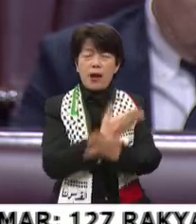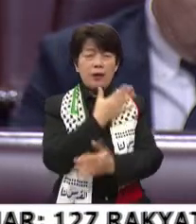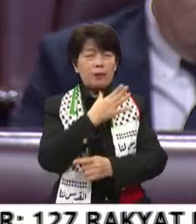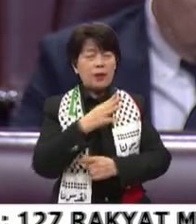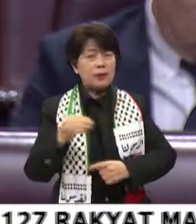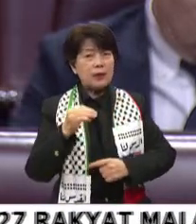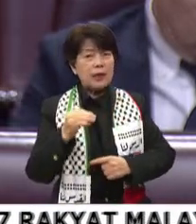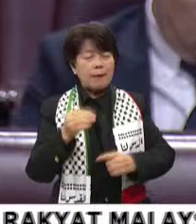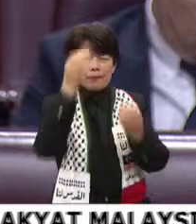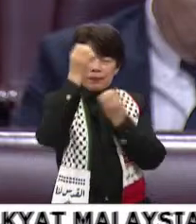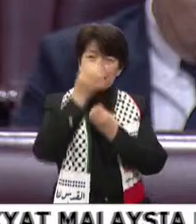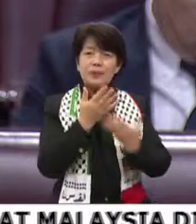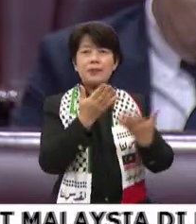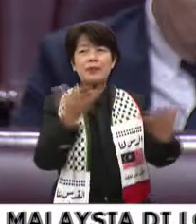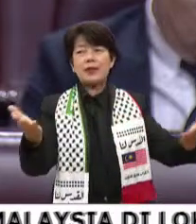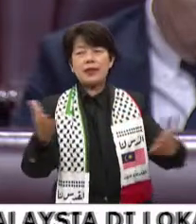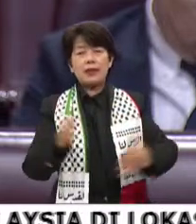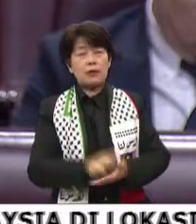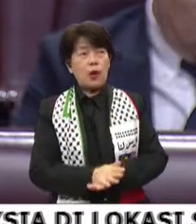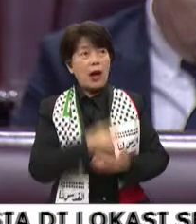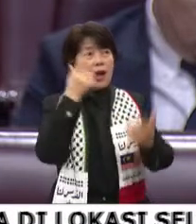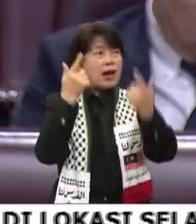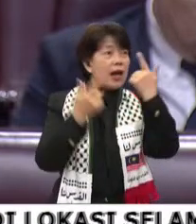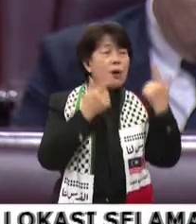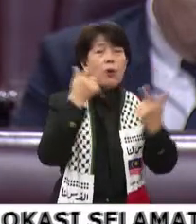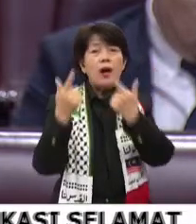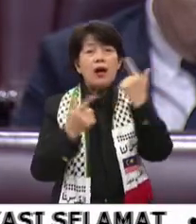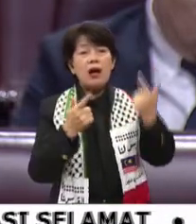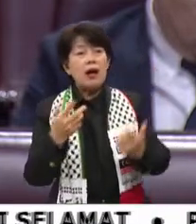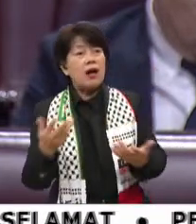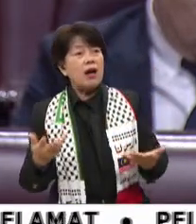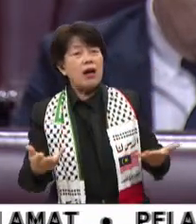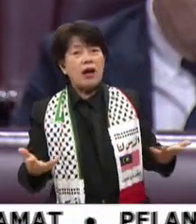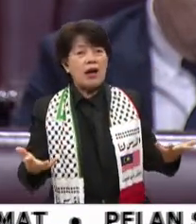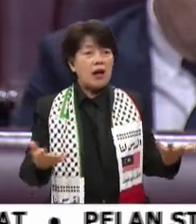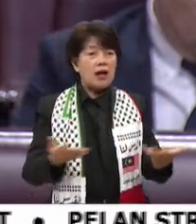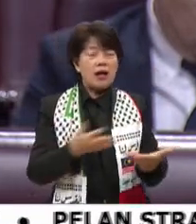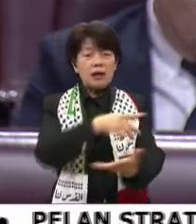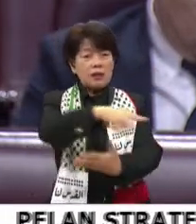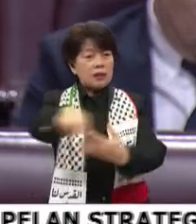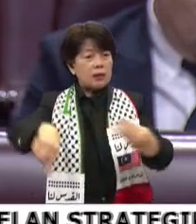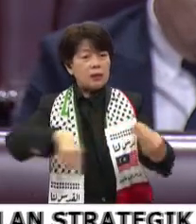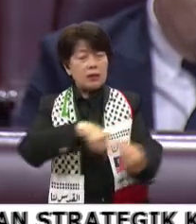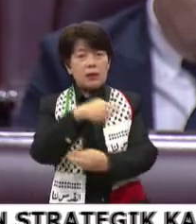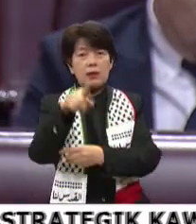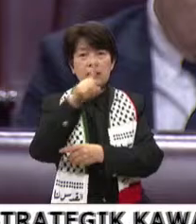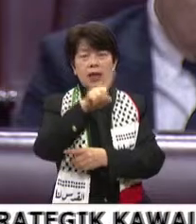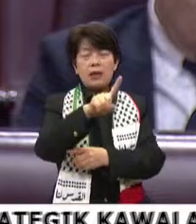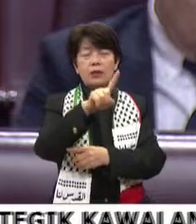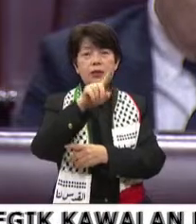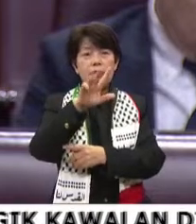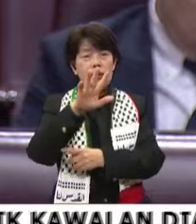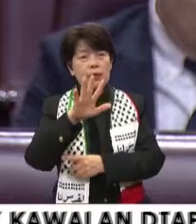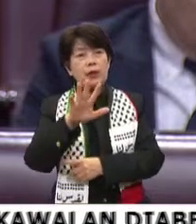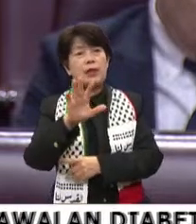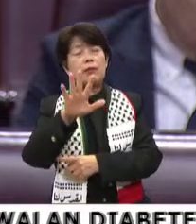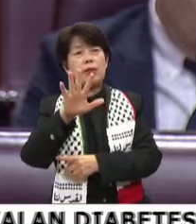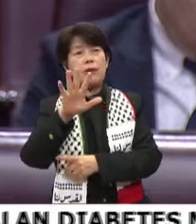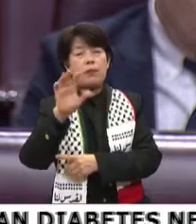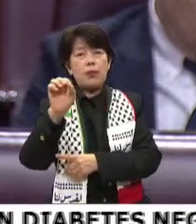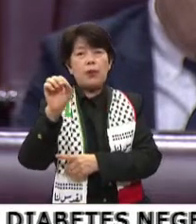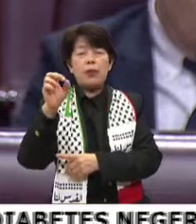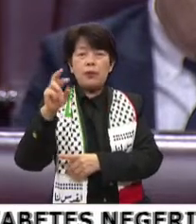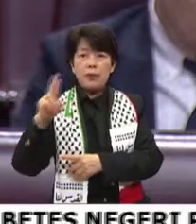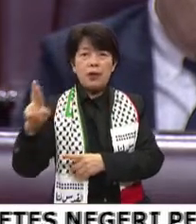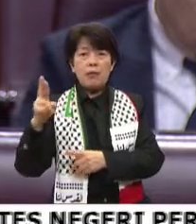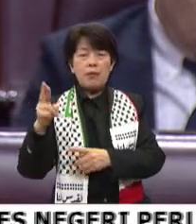untuk makluman umum rawatan untuk mengubat evali ini adalah sekitar r50,000 untuk tempoh